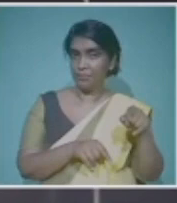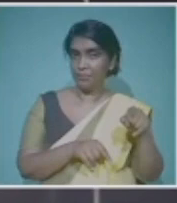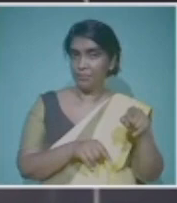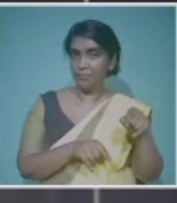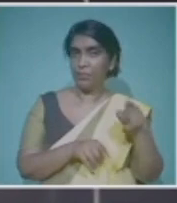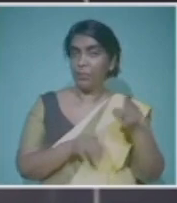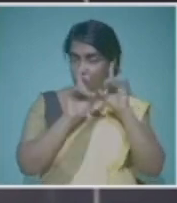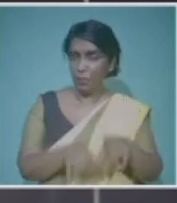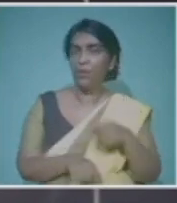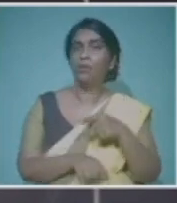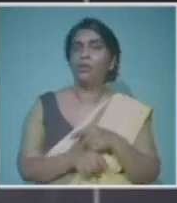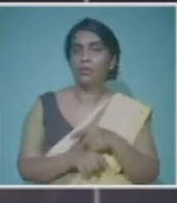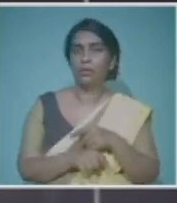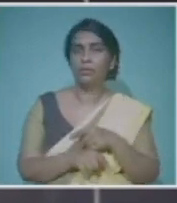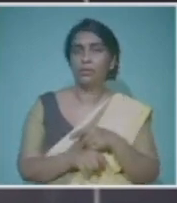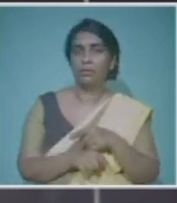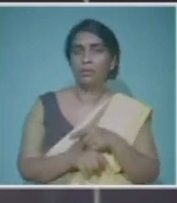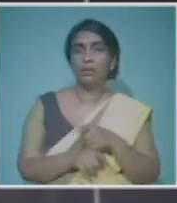මෙවැනි